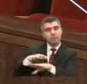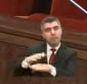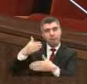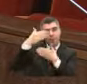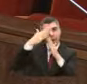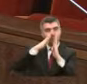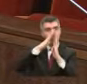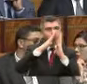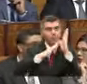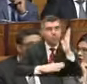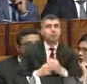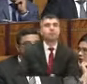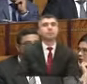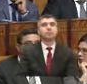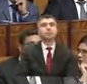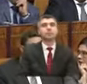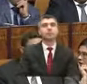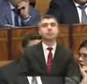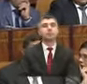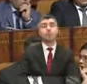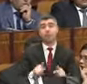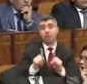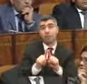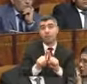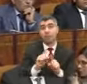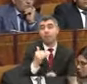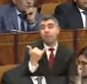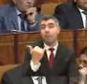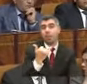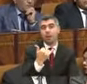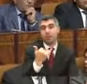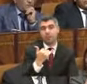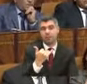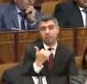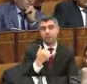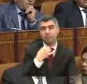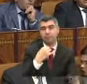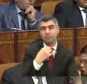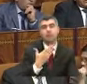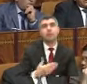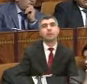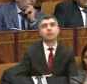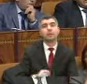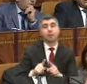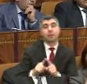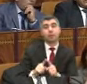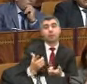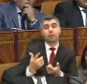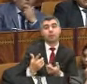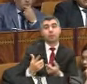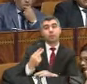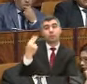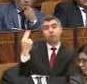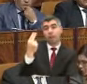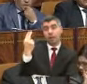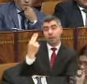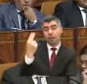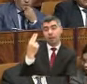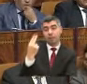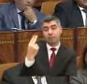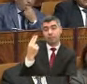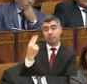هنا بعض الأمورات اللي لابد من نتكلموا عليها السيد الوزير، وهي الجودة. ايضا بغينا ان هذا